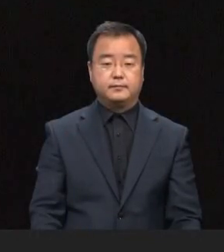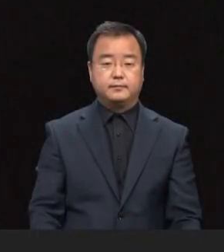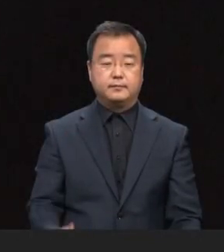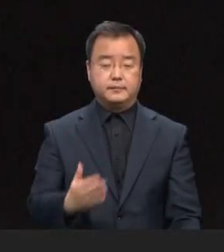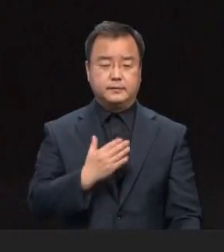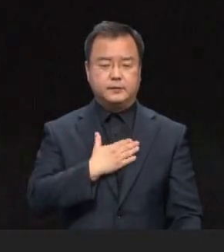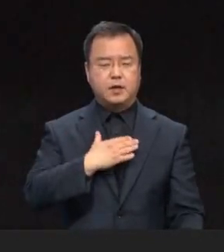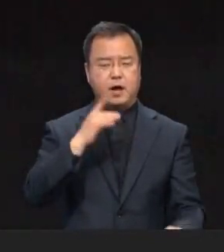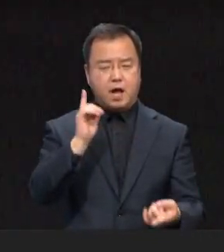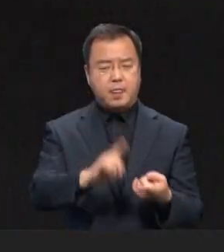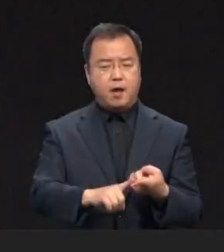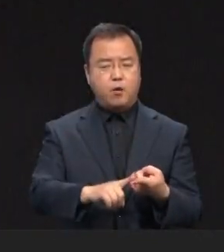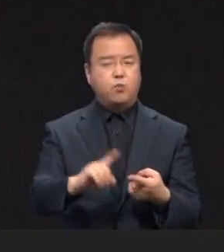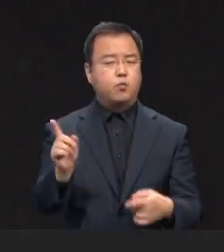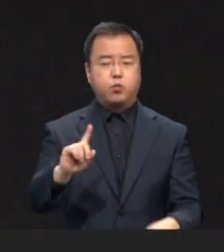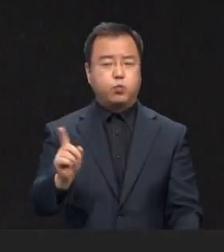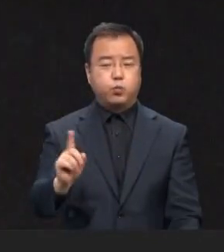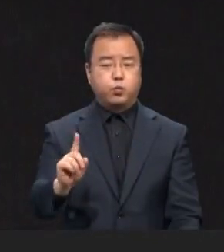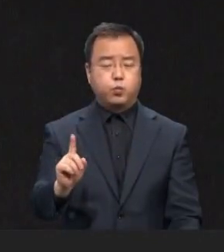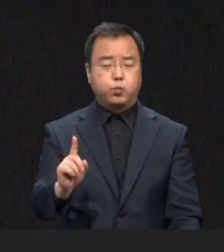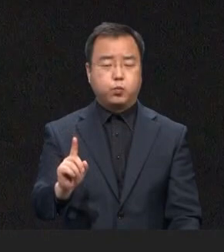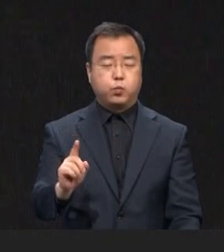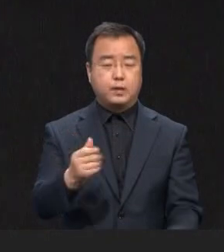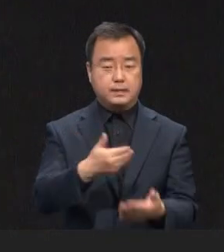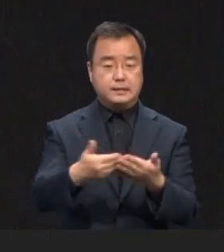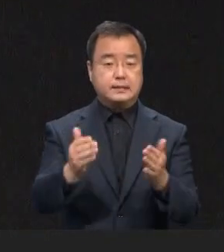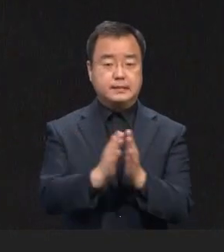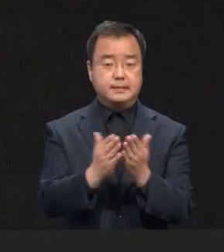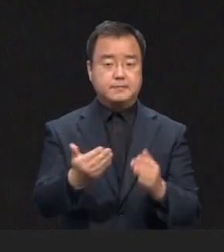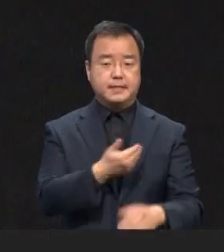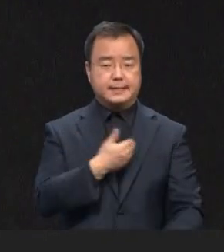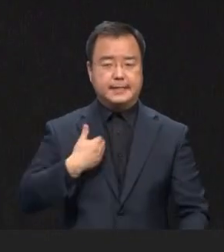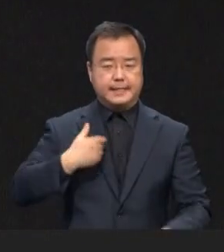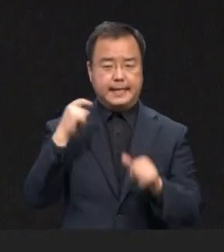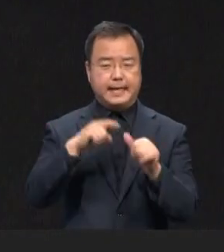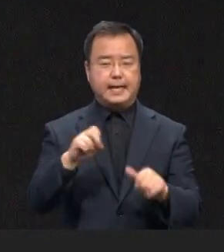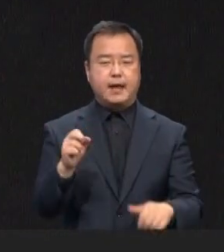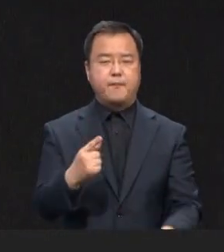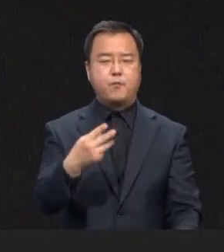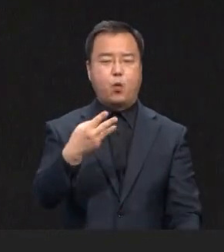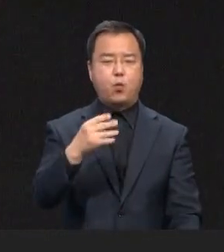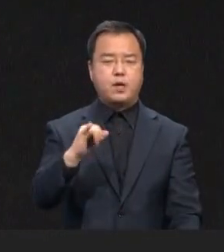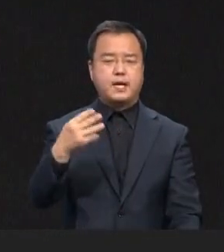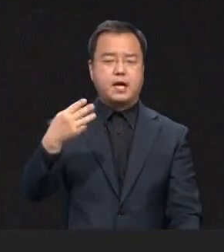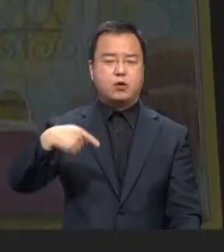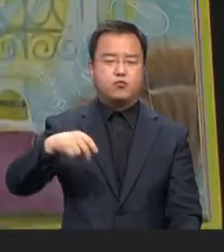나답게 사는 건 무엇일까? 그림책 당당해라 몰리루 멜론입니다.